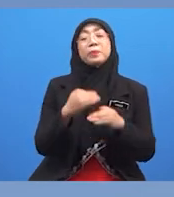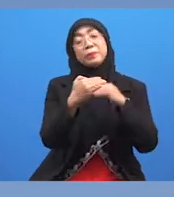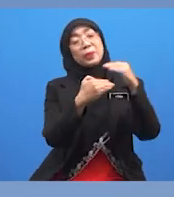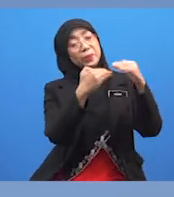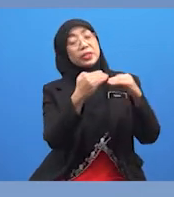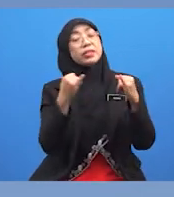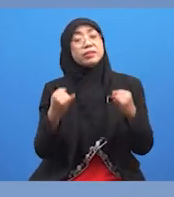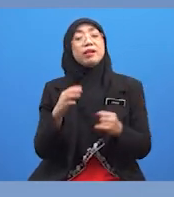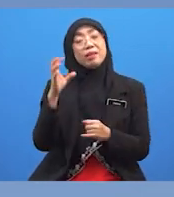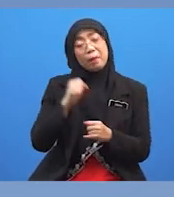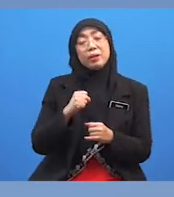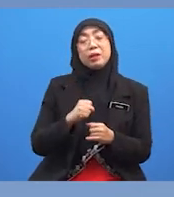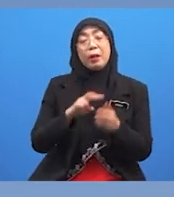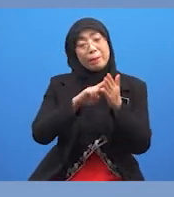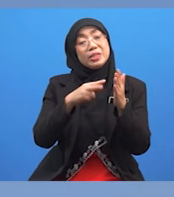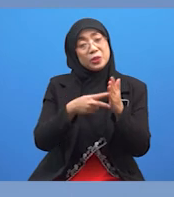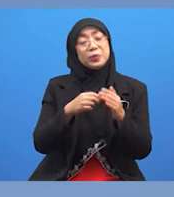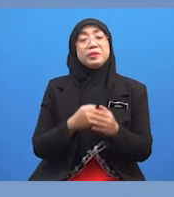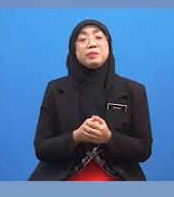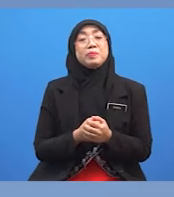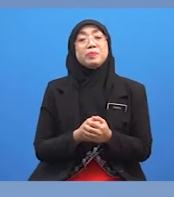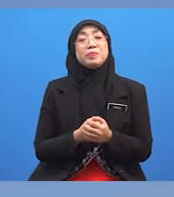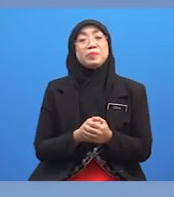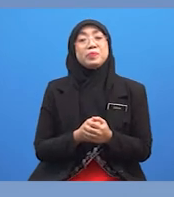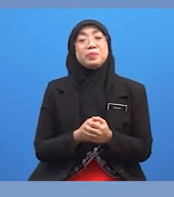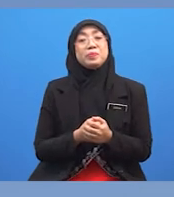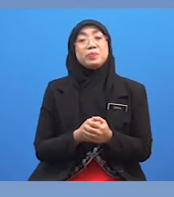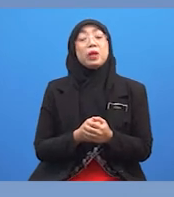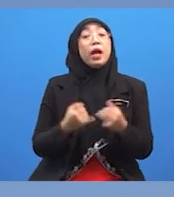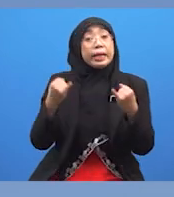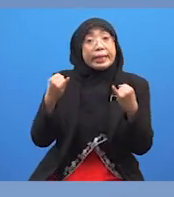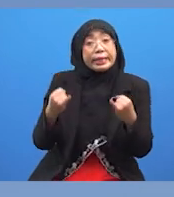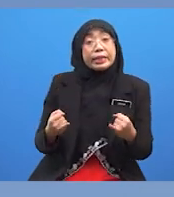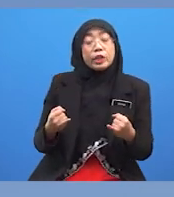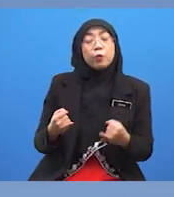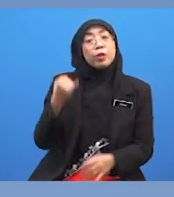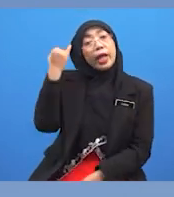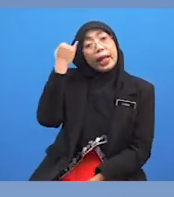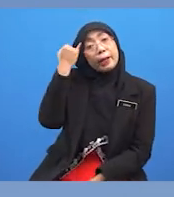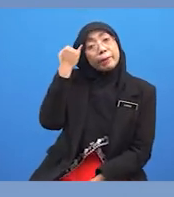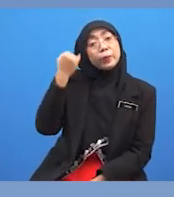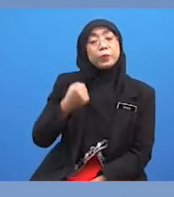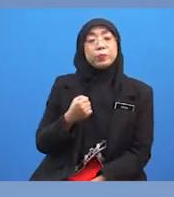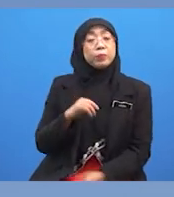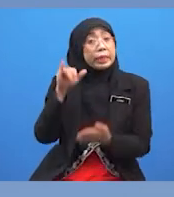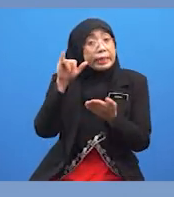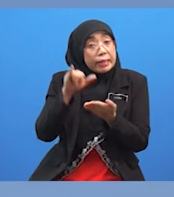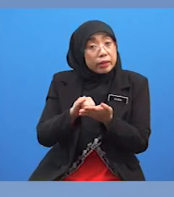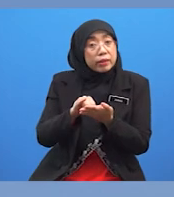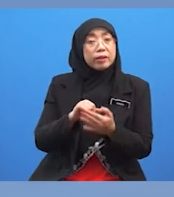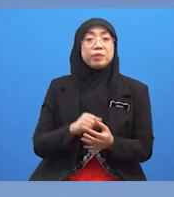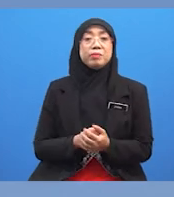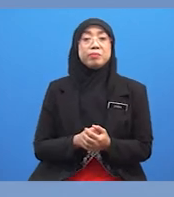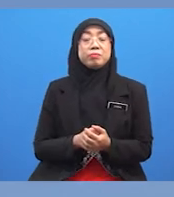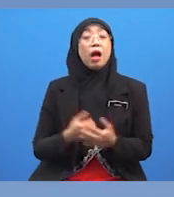insan dapat dimaksudkan sebagai individu yang berilmu, berkeyakinan,